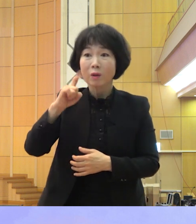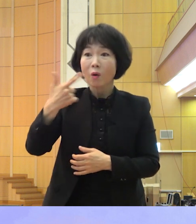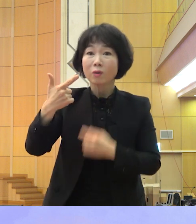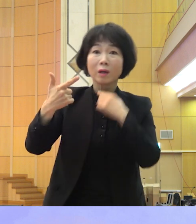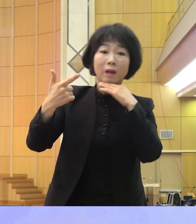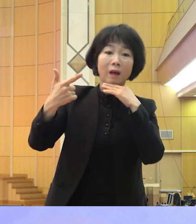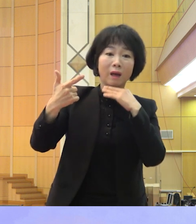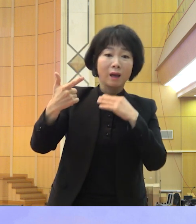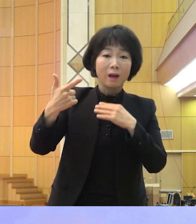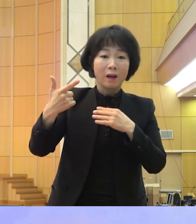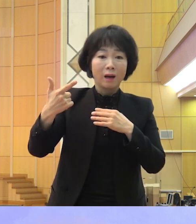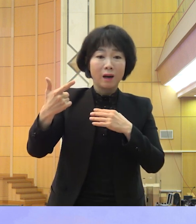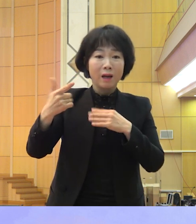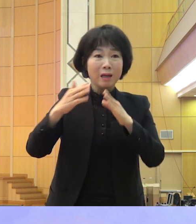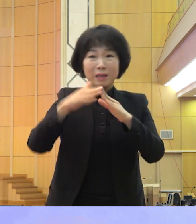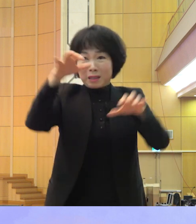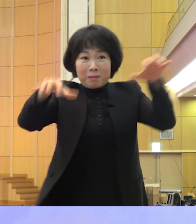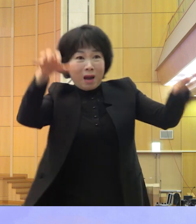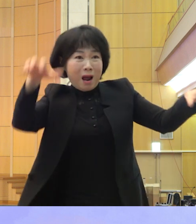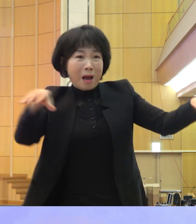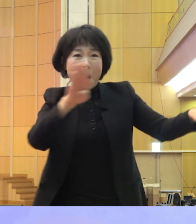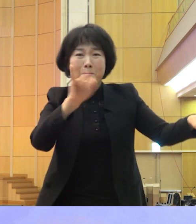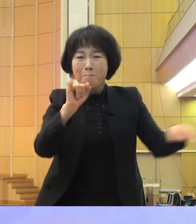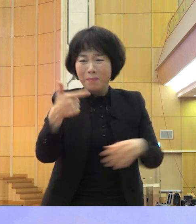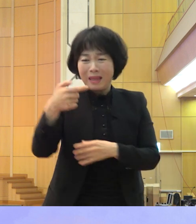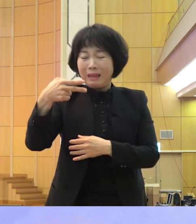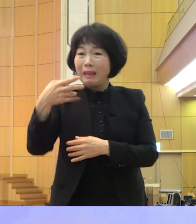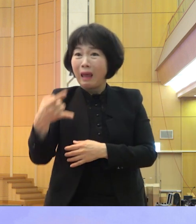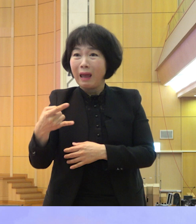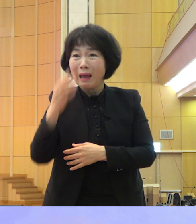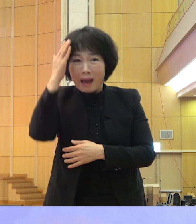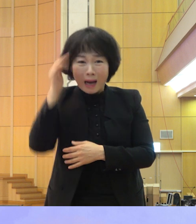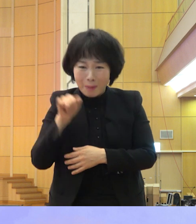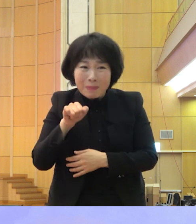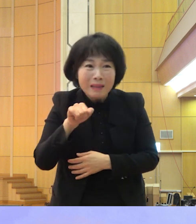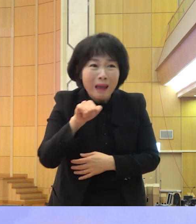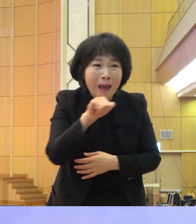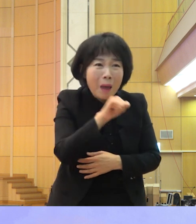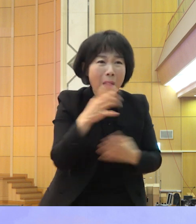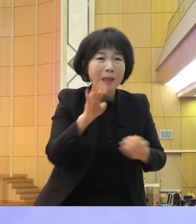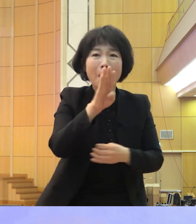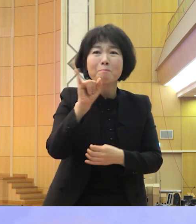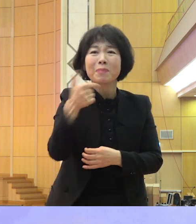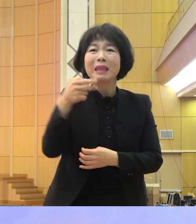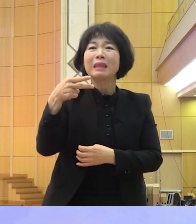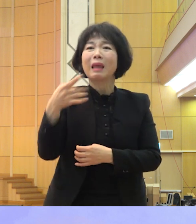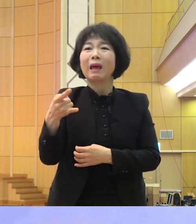하더라도 왜 그렇게 집집마다 빈대가 많았는지, 빈대가 많아가지고